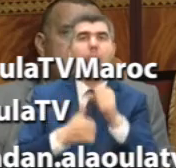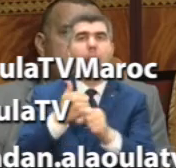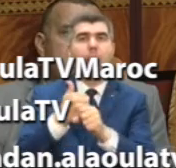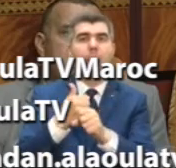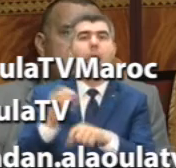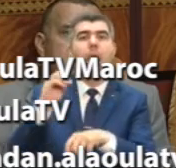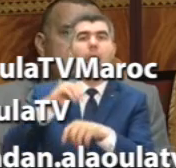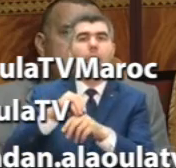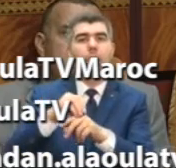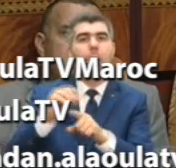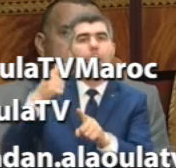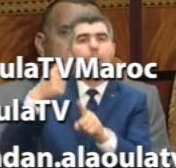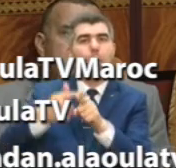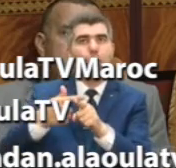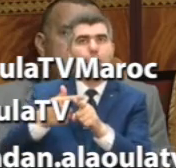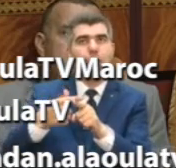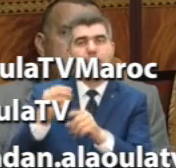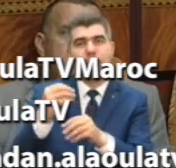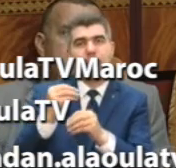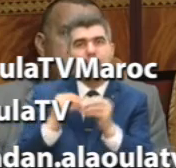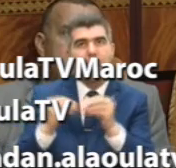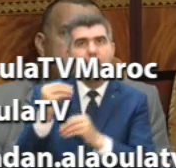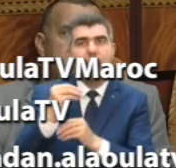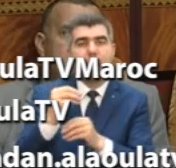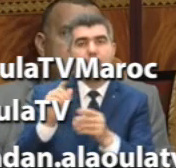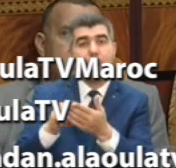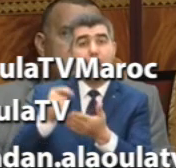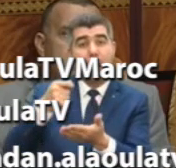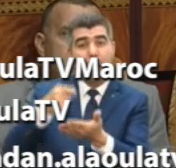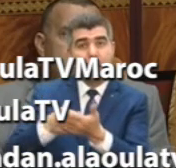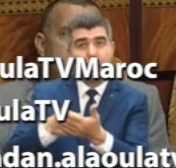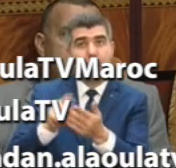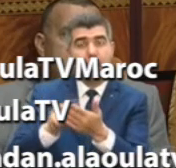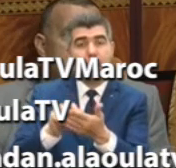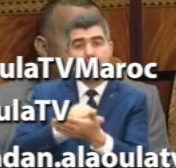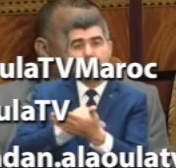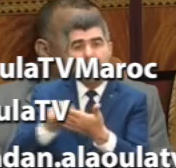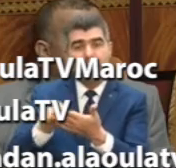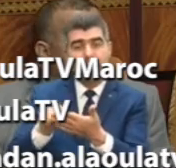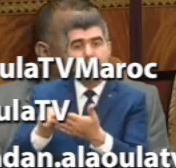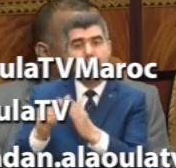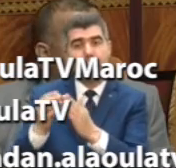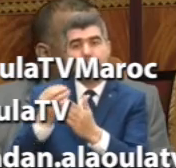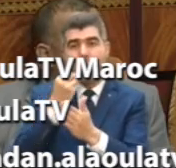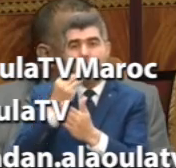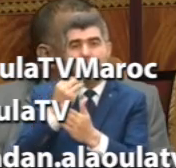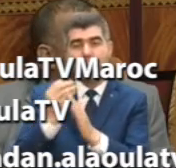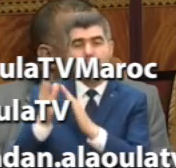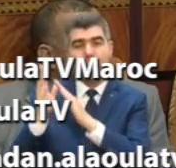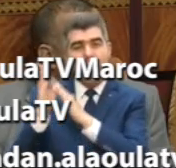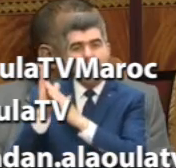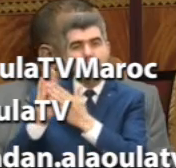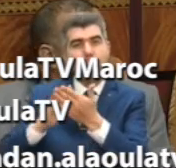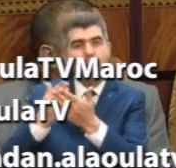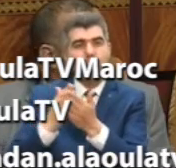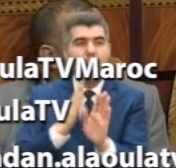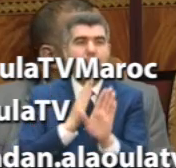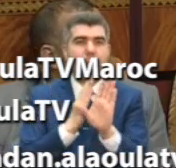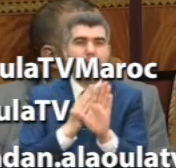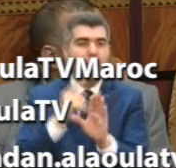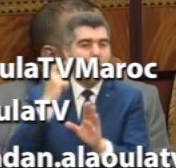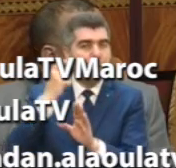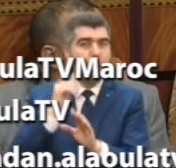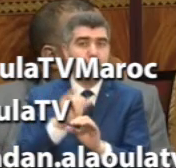اضافي على ديك الغرامه، ما حيخلص وعيبقى عندكم عاد تخلصوا عليه الماكله والنعاس والضوء والماء والحراس. واش ما فكرتوش في هذا